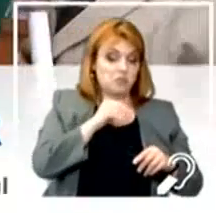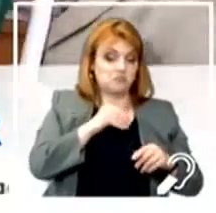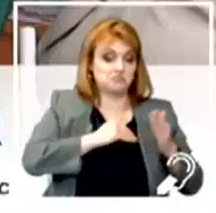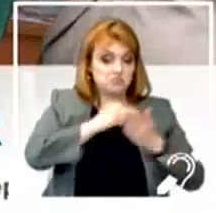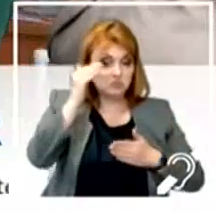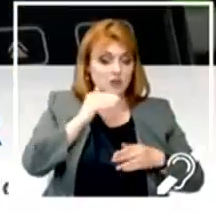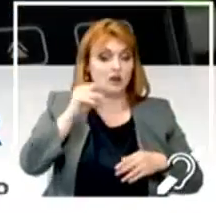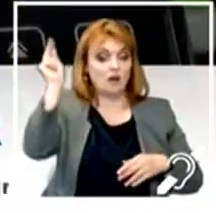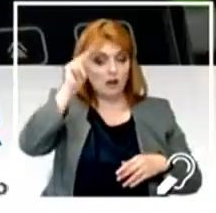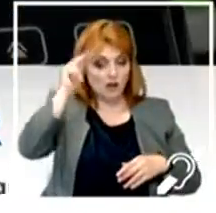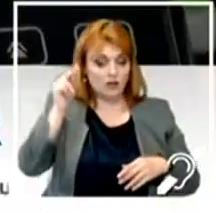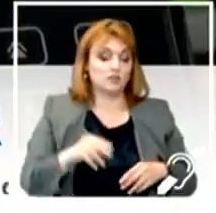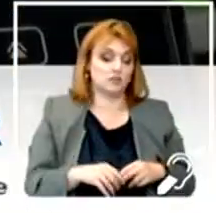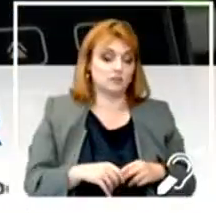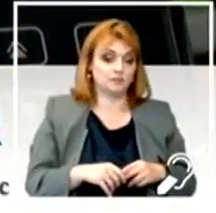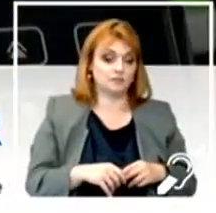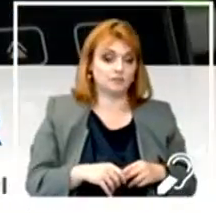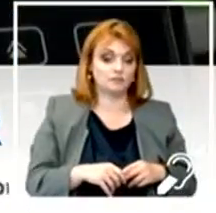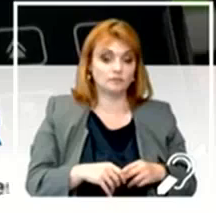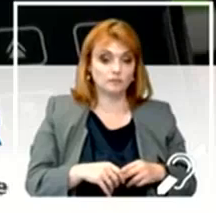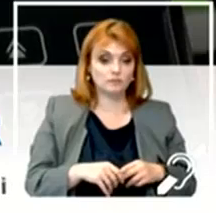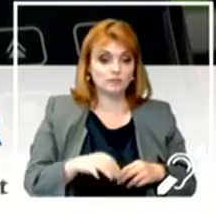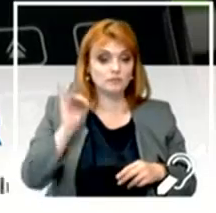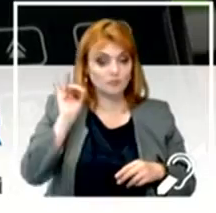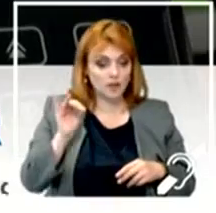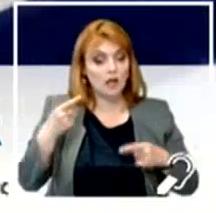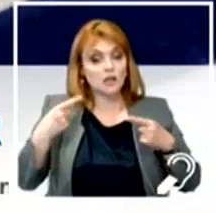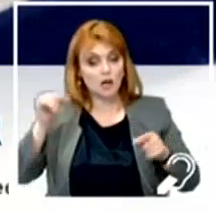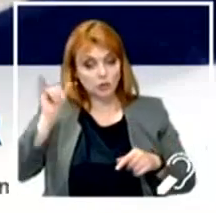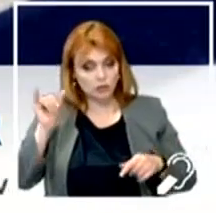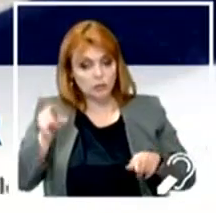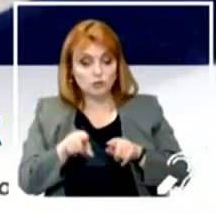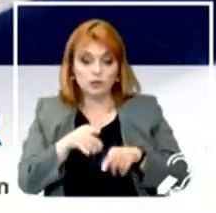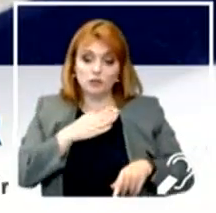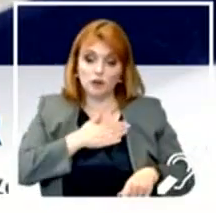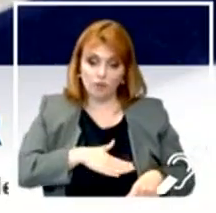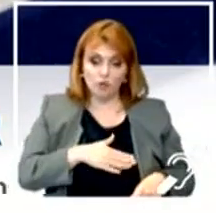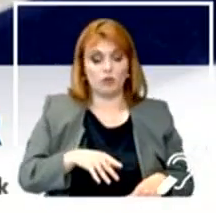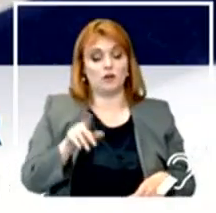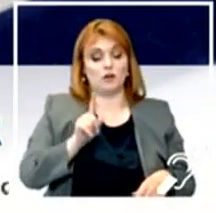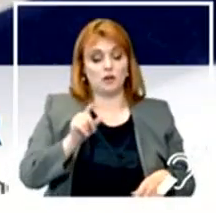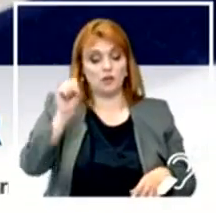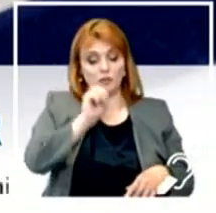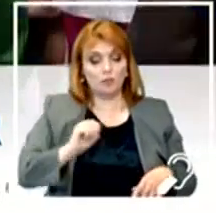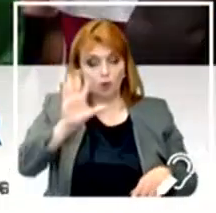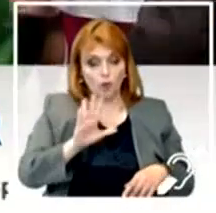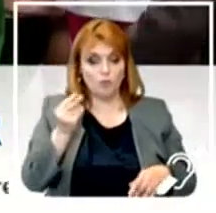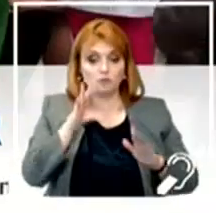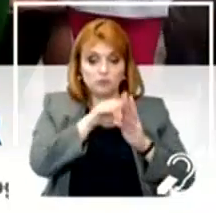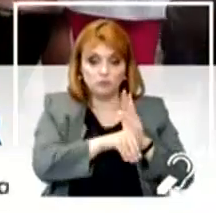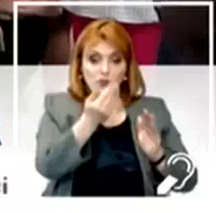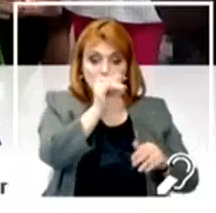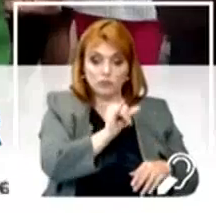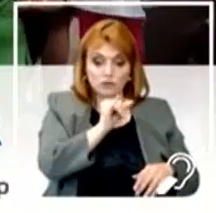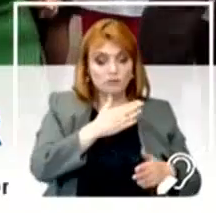lecțiile de laborator. Și cercetarea de la USM a obținut rezultate deosebite datorită proiectelor europene. Pe